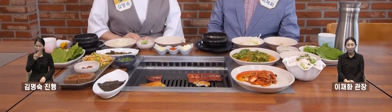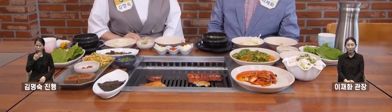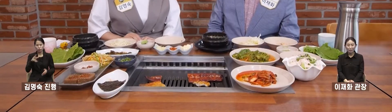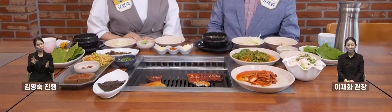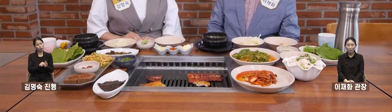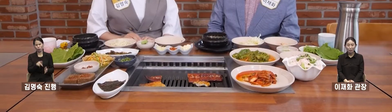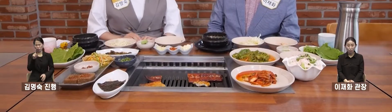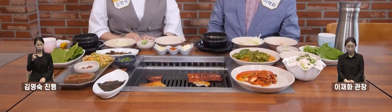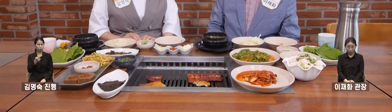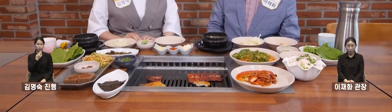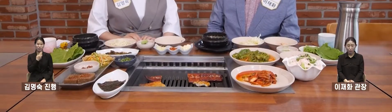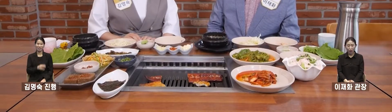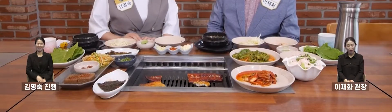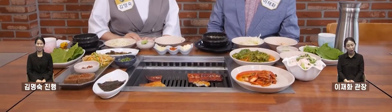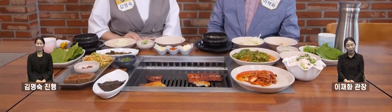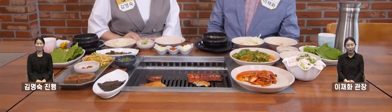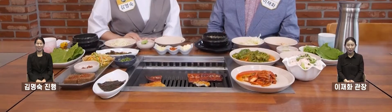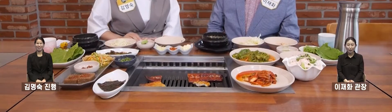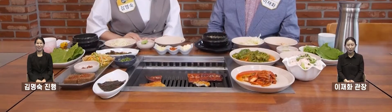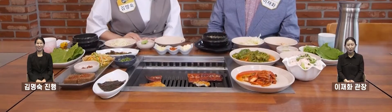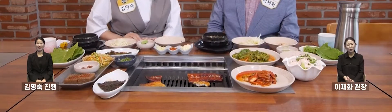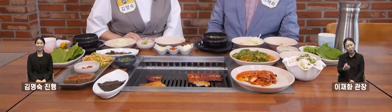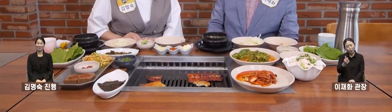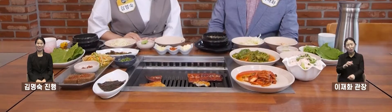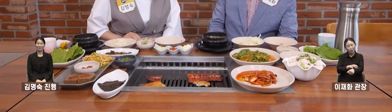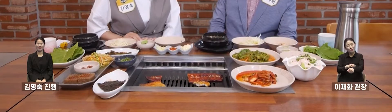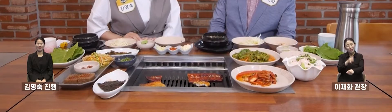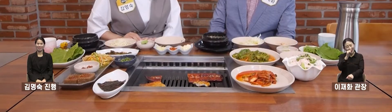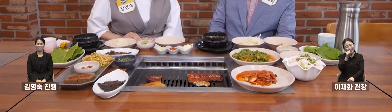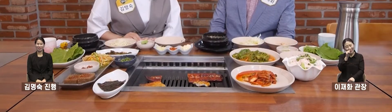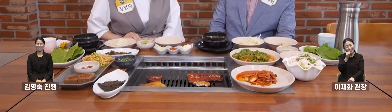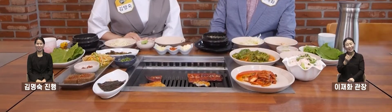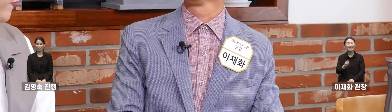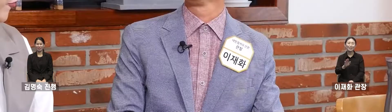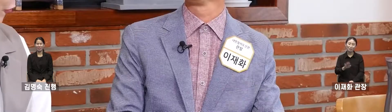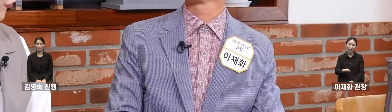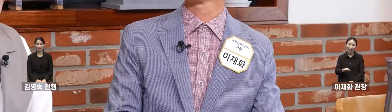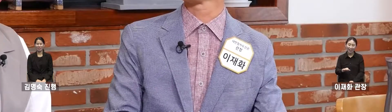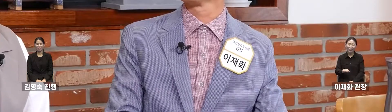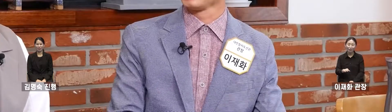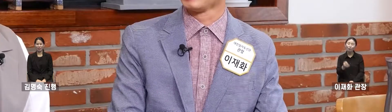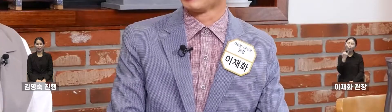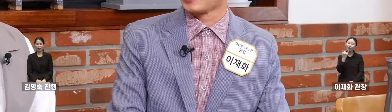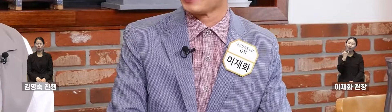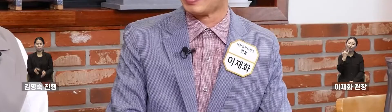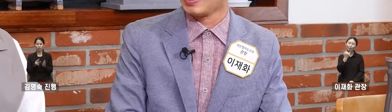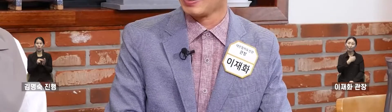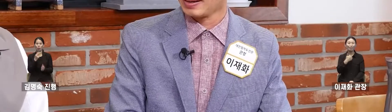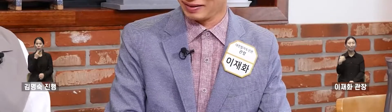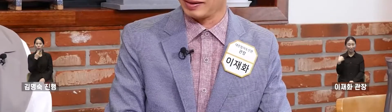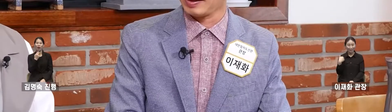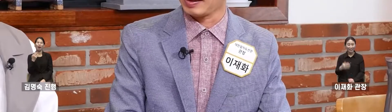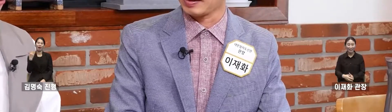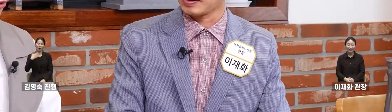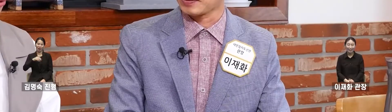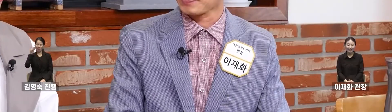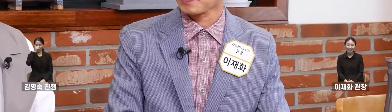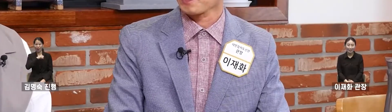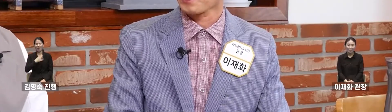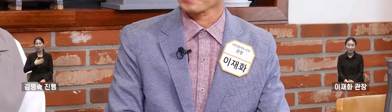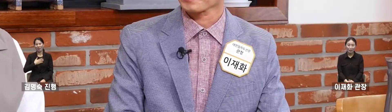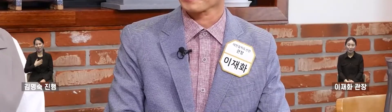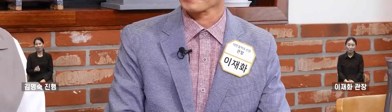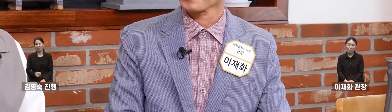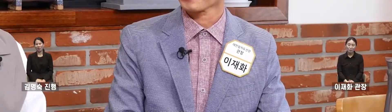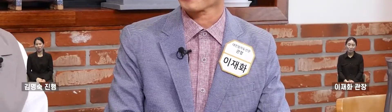같이 식사하는데 전혀 문제가 없네요. 전혀라고 하기는 그렇지만 네, 그래도 네, 크게 문제는 크게, 없습니다. 예. 예, 예.